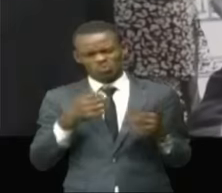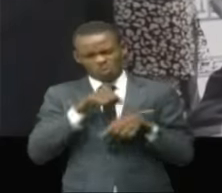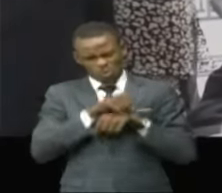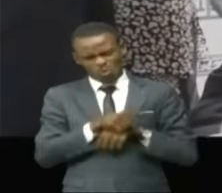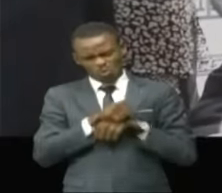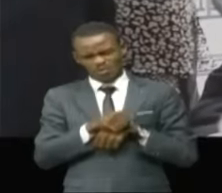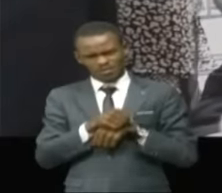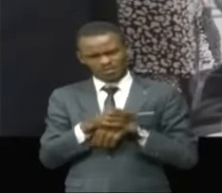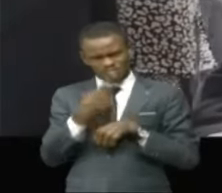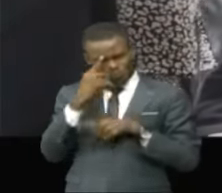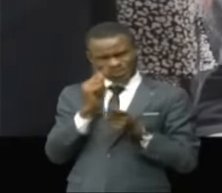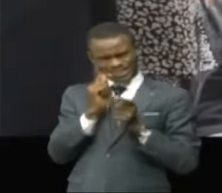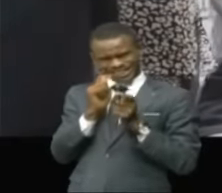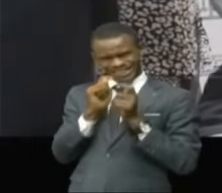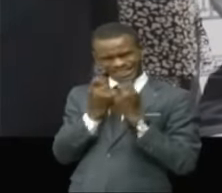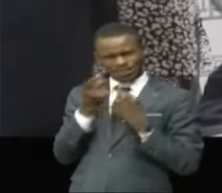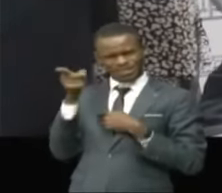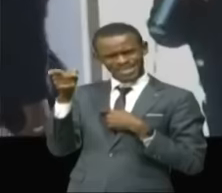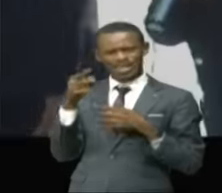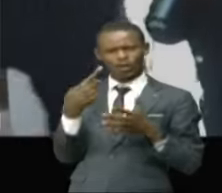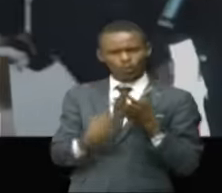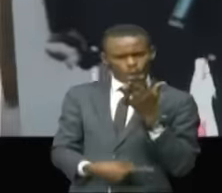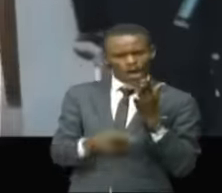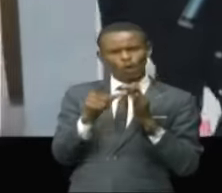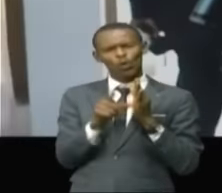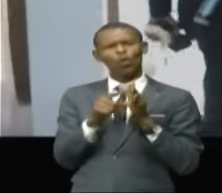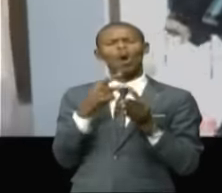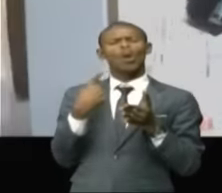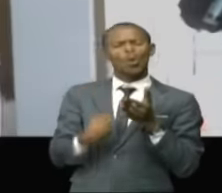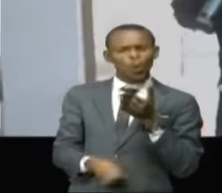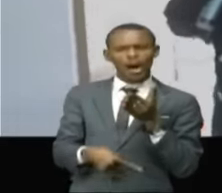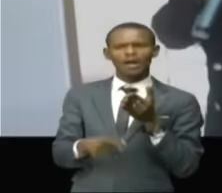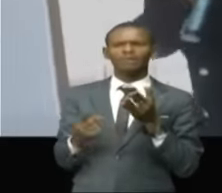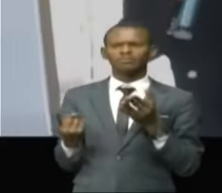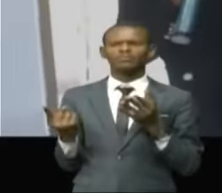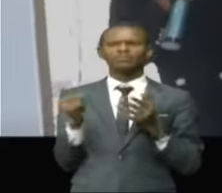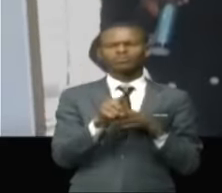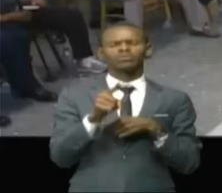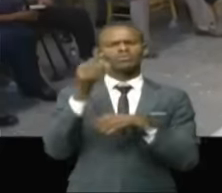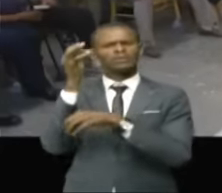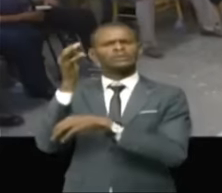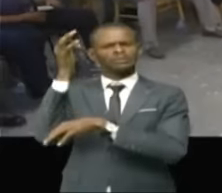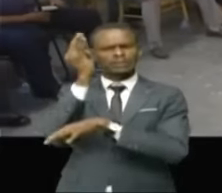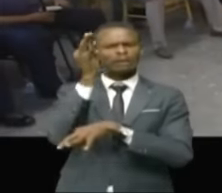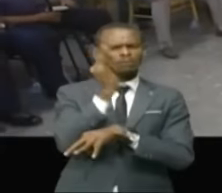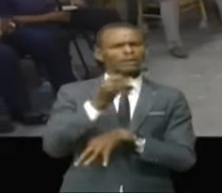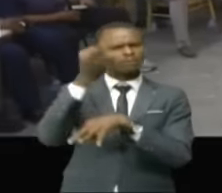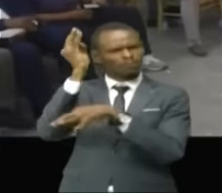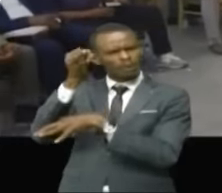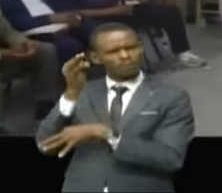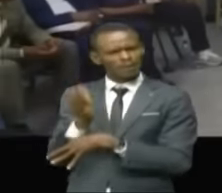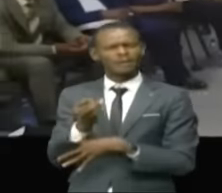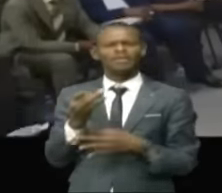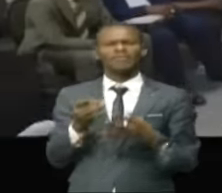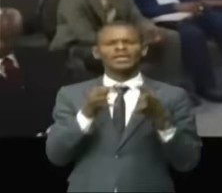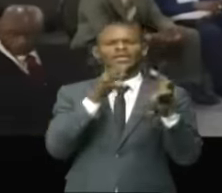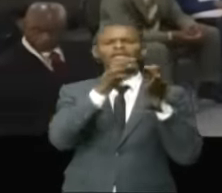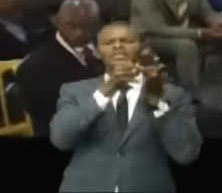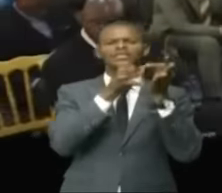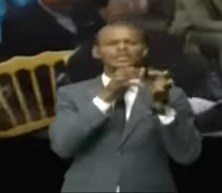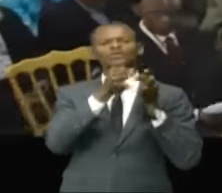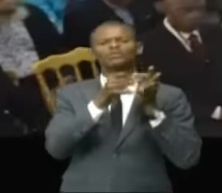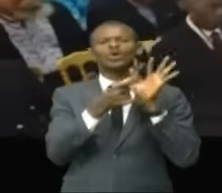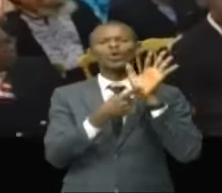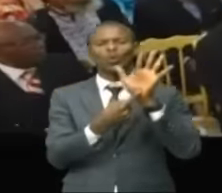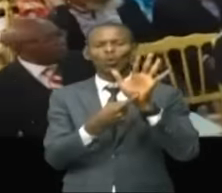travaux Kazadi Kanchama, Chimankinda. Ensuite, Jean-Claude Sanda Mutombo a démontré comment élever, éduquer